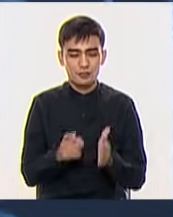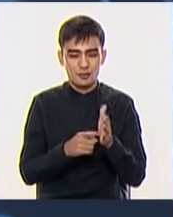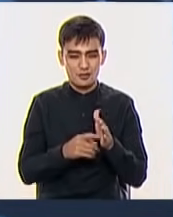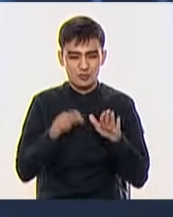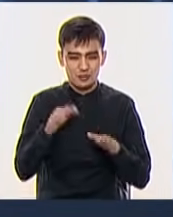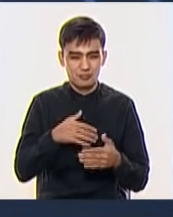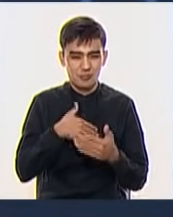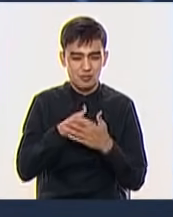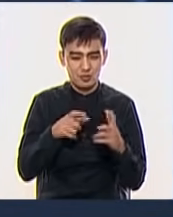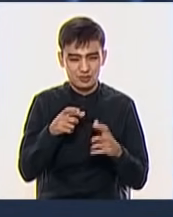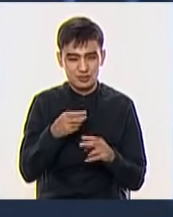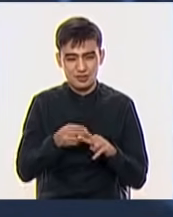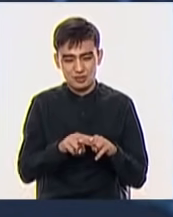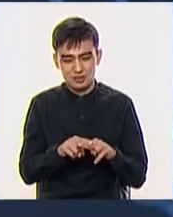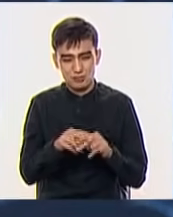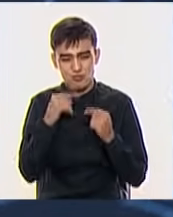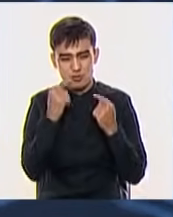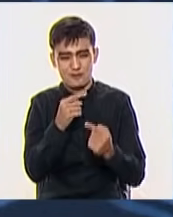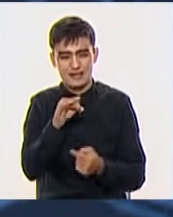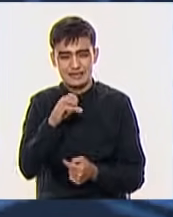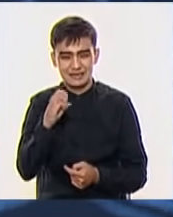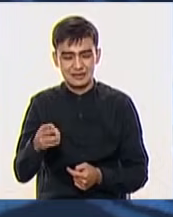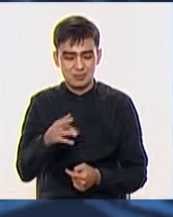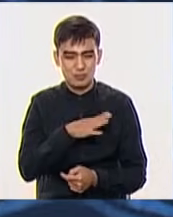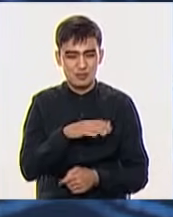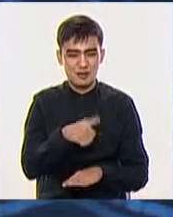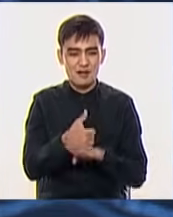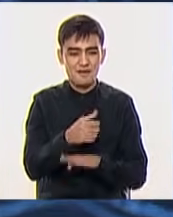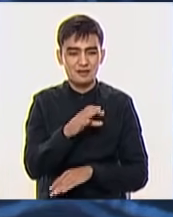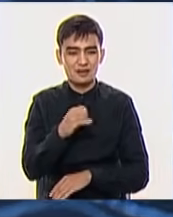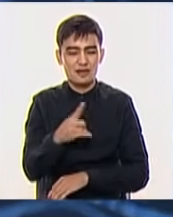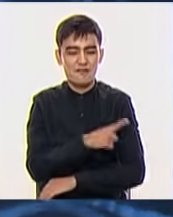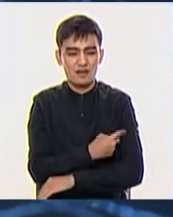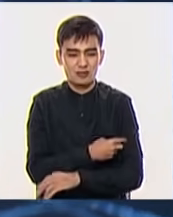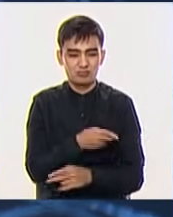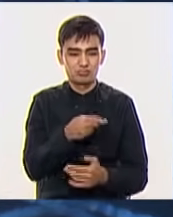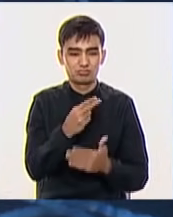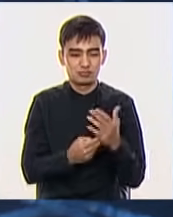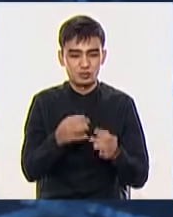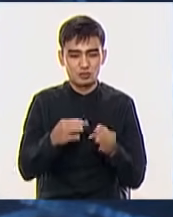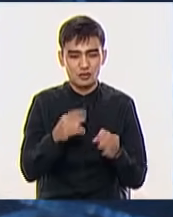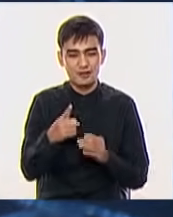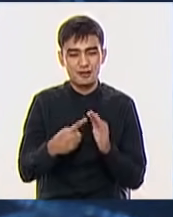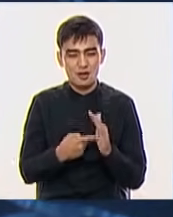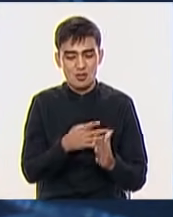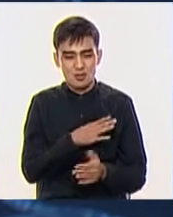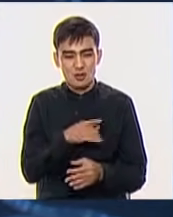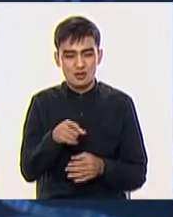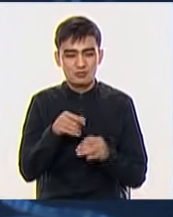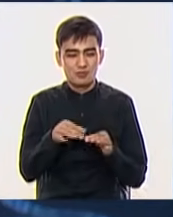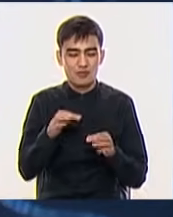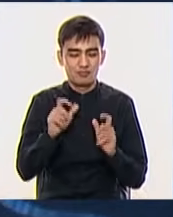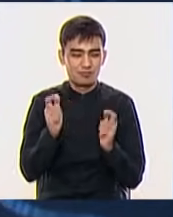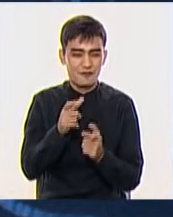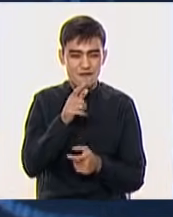Карагандинские активисты, подавшие иск против главного санврача области, проиграли суд. Они требовали отменить его постановление о